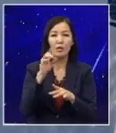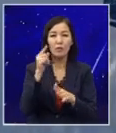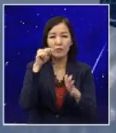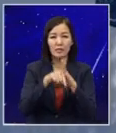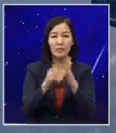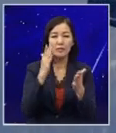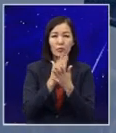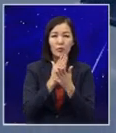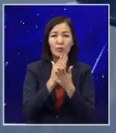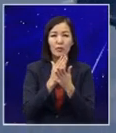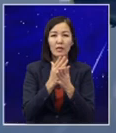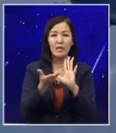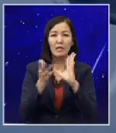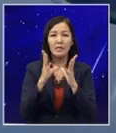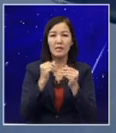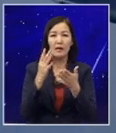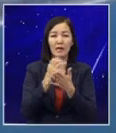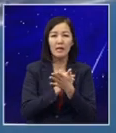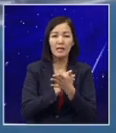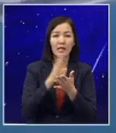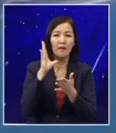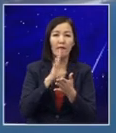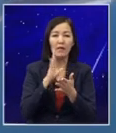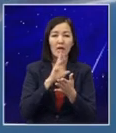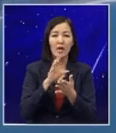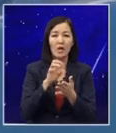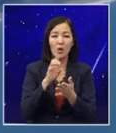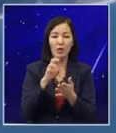будут размещаться резервуары для хранения водорода.